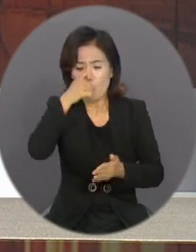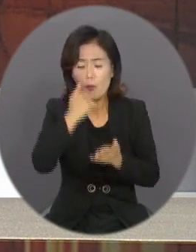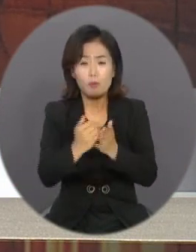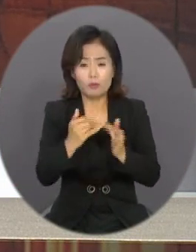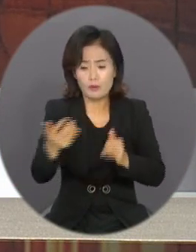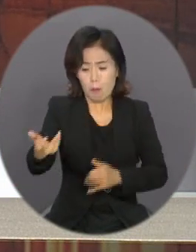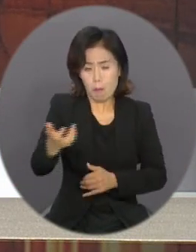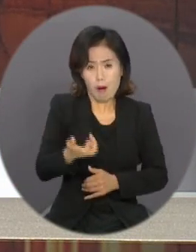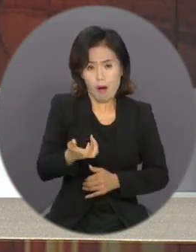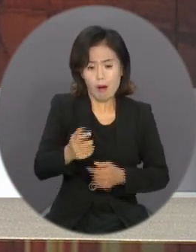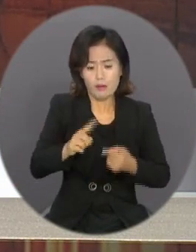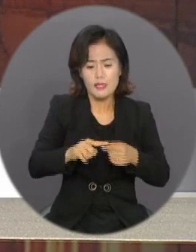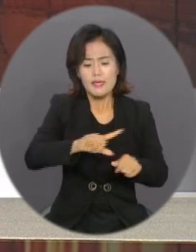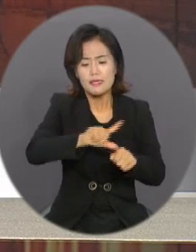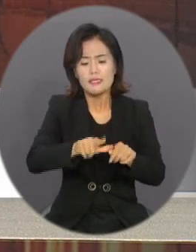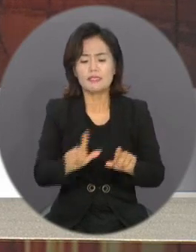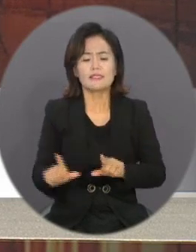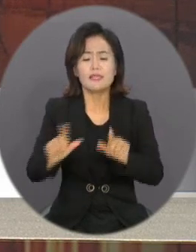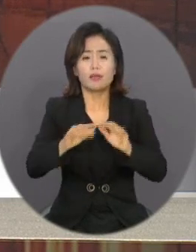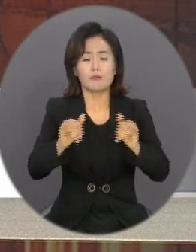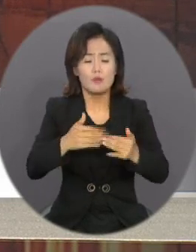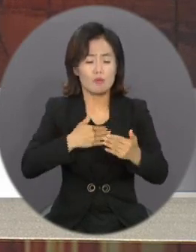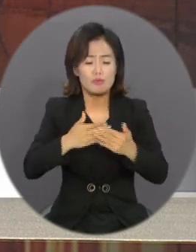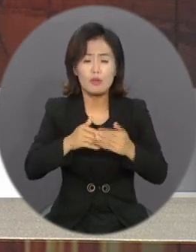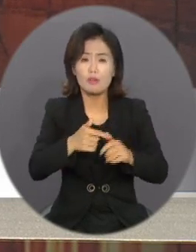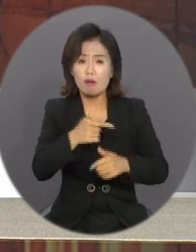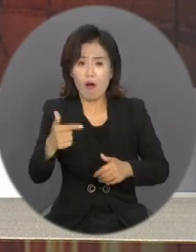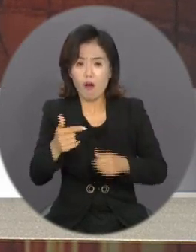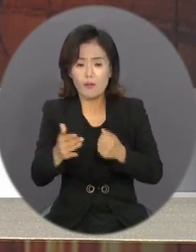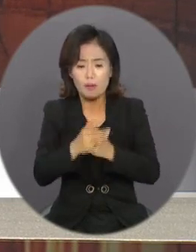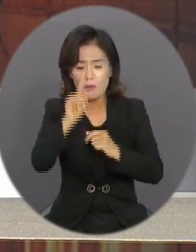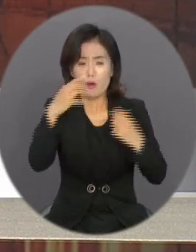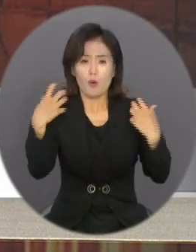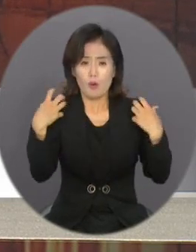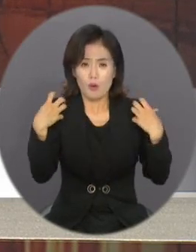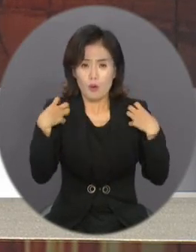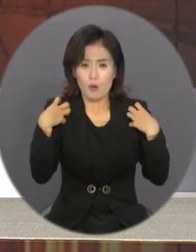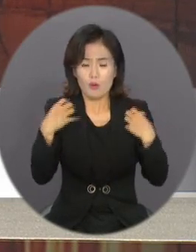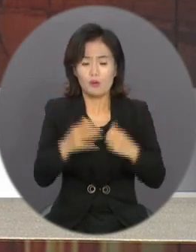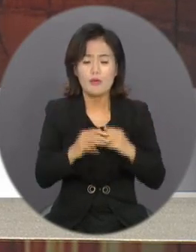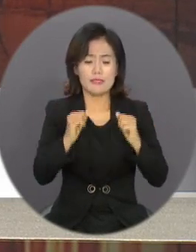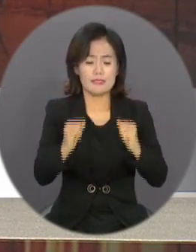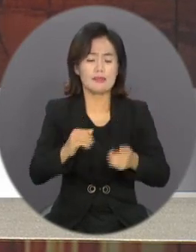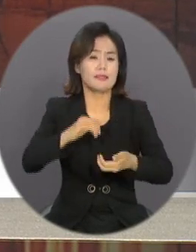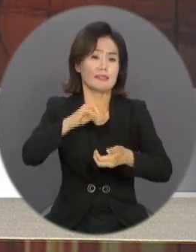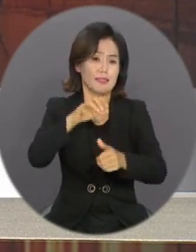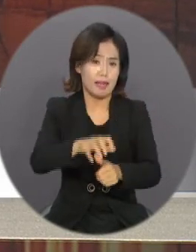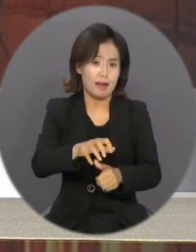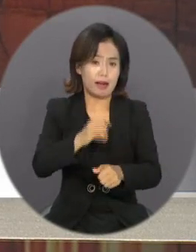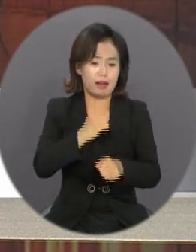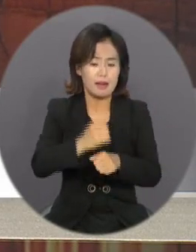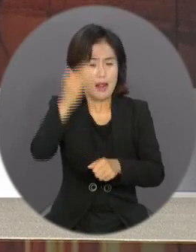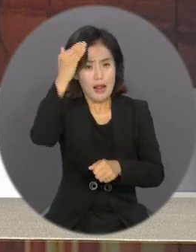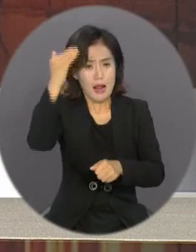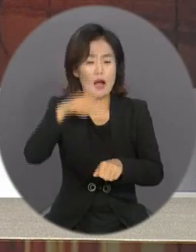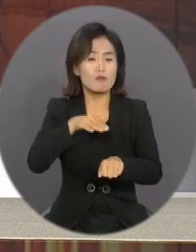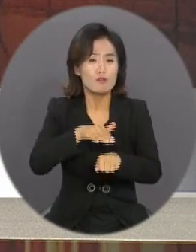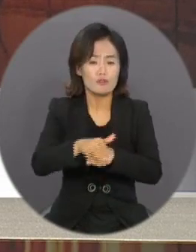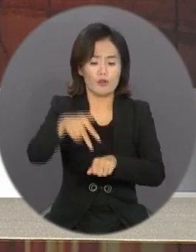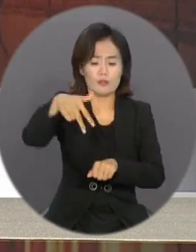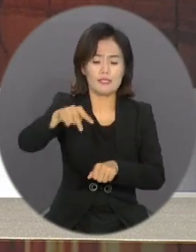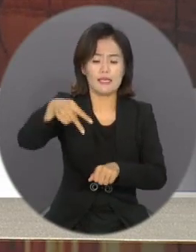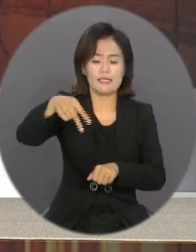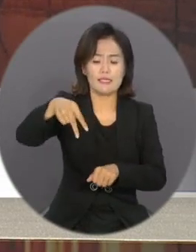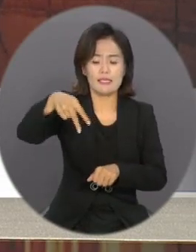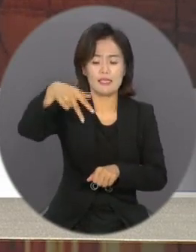이주에 따른 인근 주민들의 불안이 거세지자 정부는 고위험 성범죄자의 거주를 제한하는 한국형 제시카법